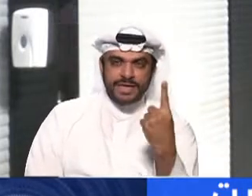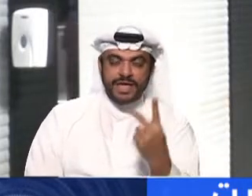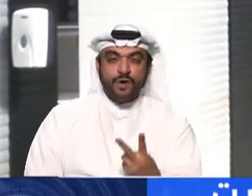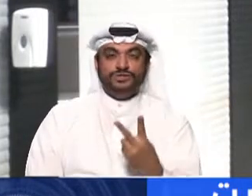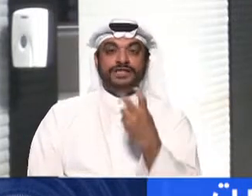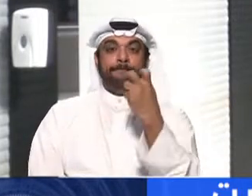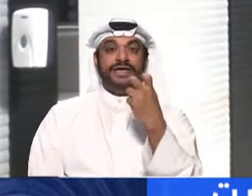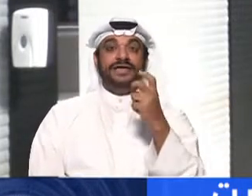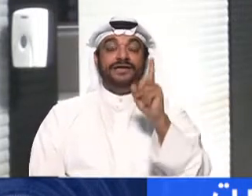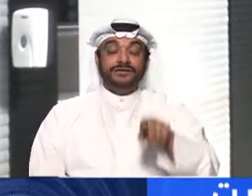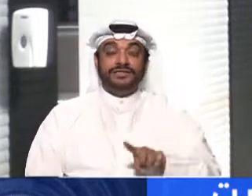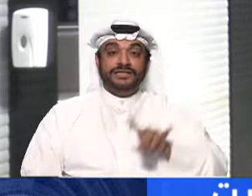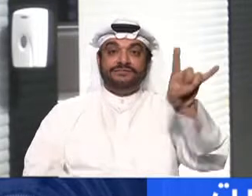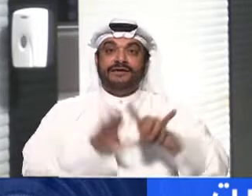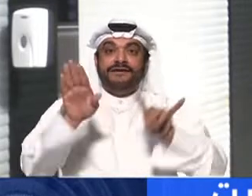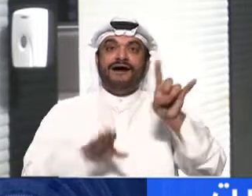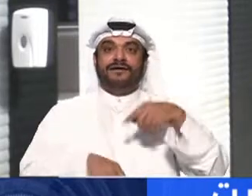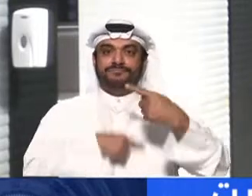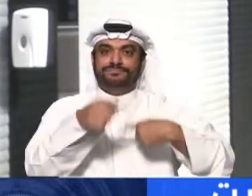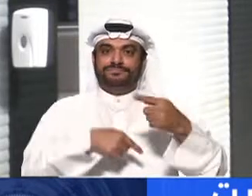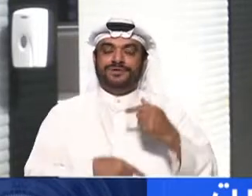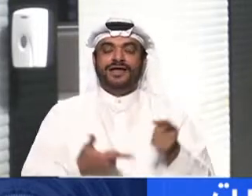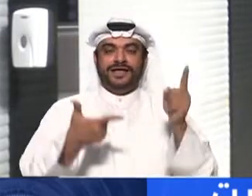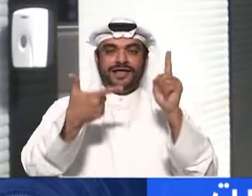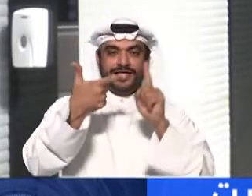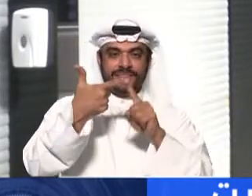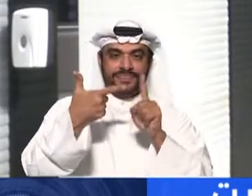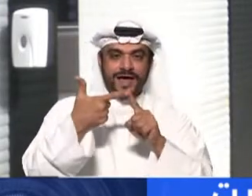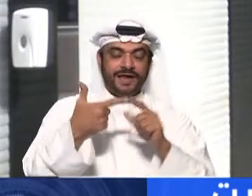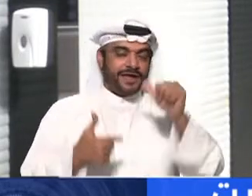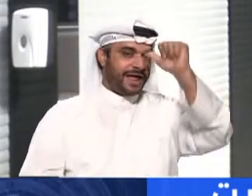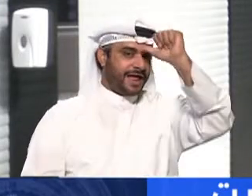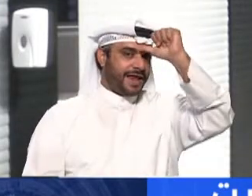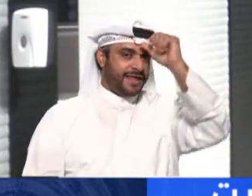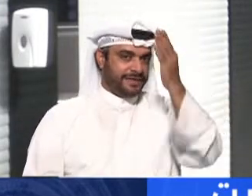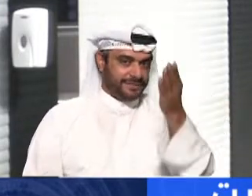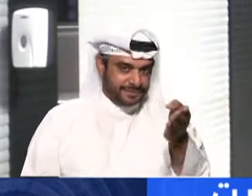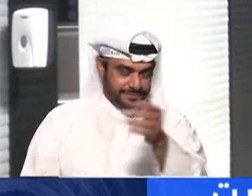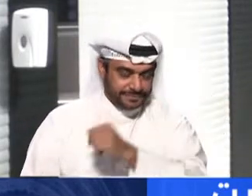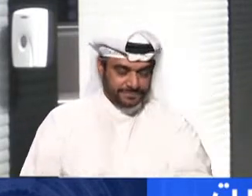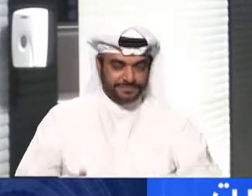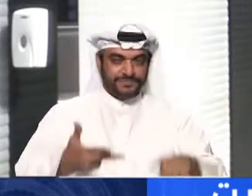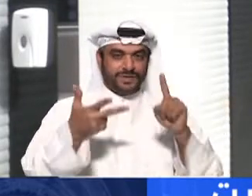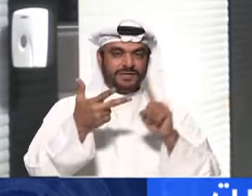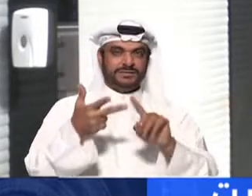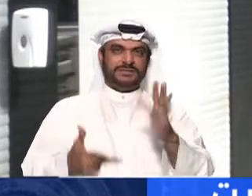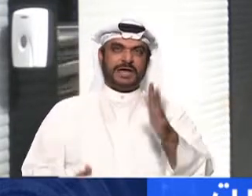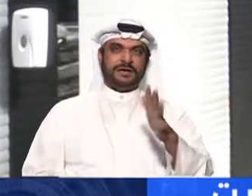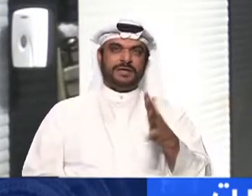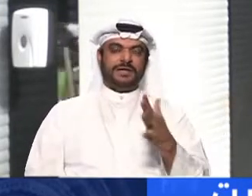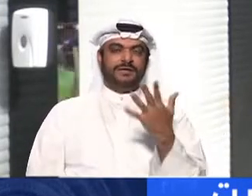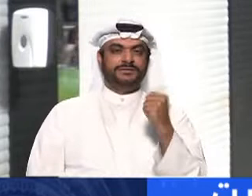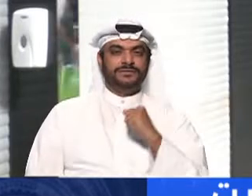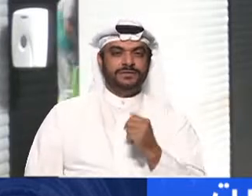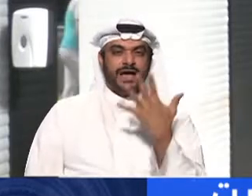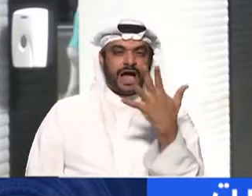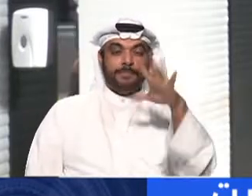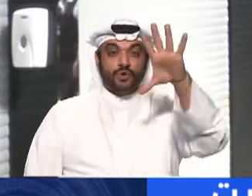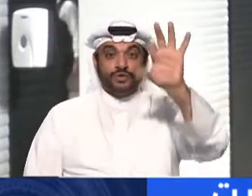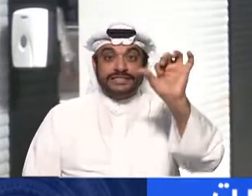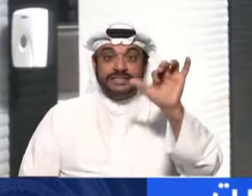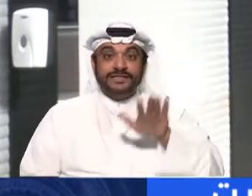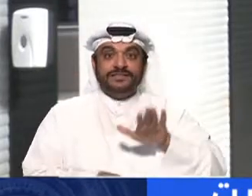170 رحلة تقريبا، بعدها الهند تقريبا 95